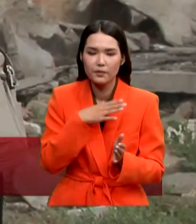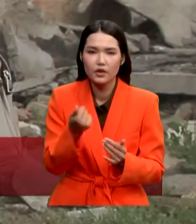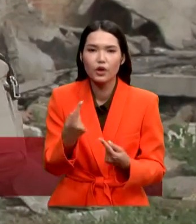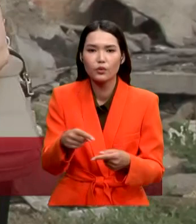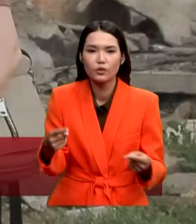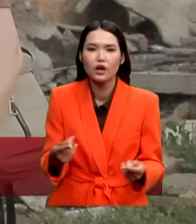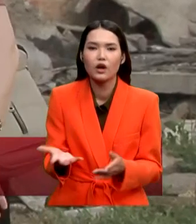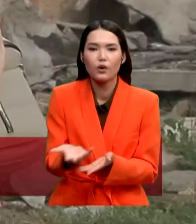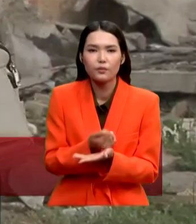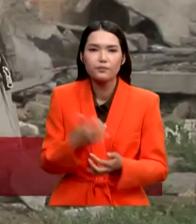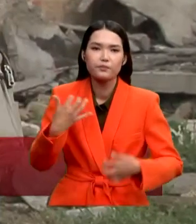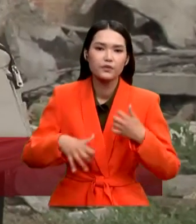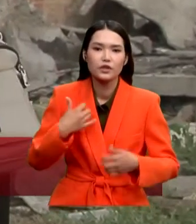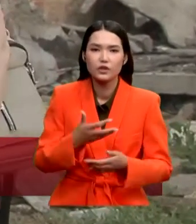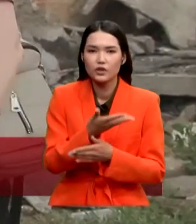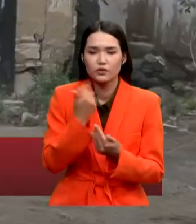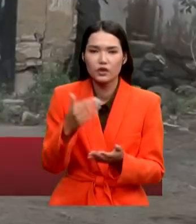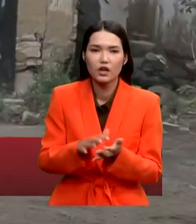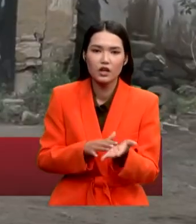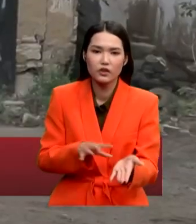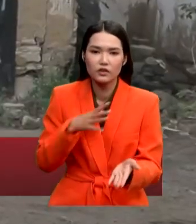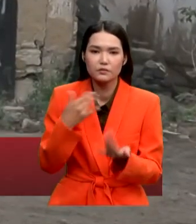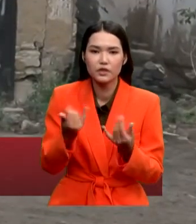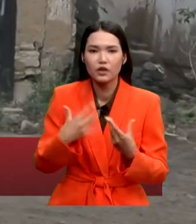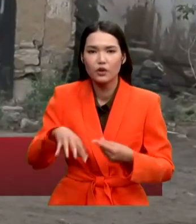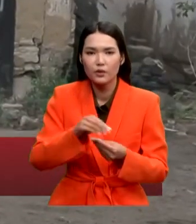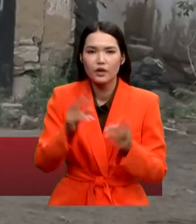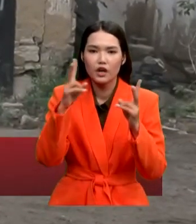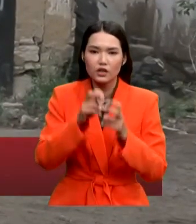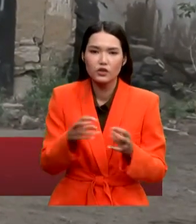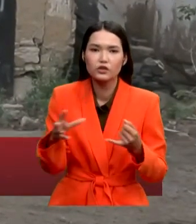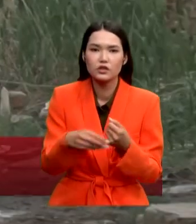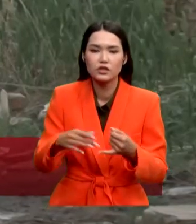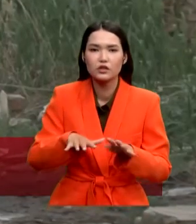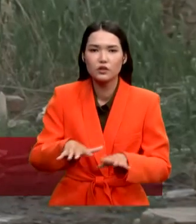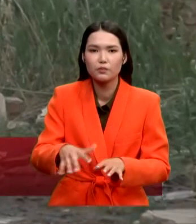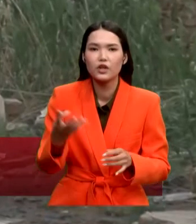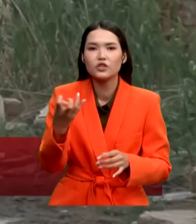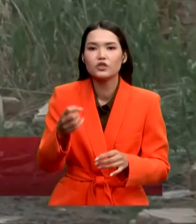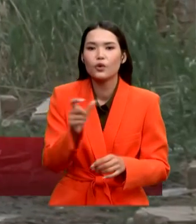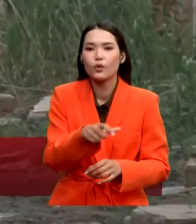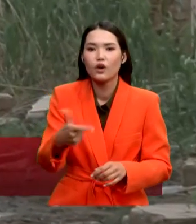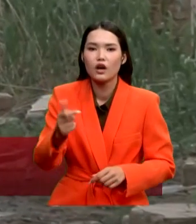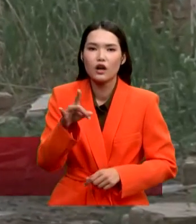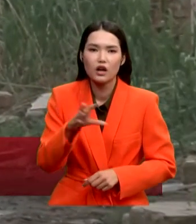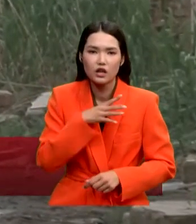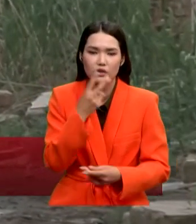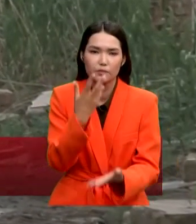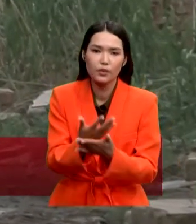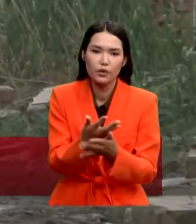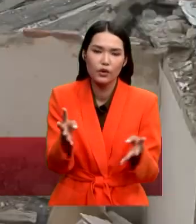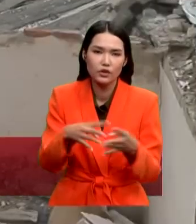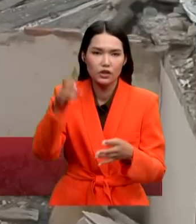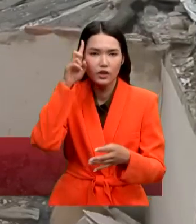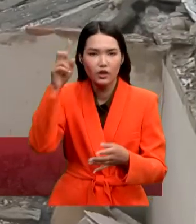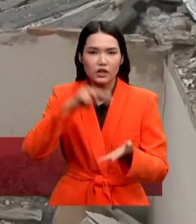получив сообщение, не спешат с переоформлением. Сегодня здесь на 3 гектарах расположено 400 гаражей. После их сноса городские